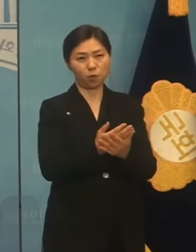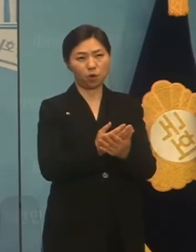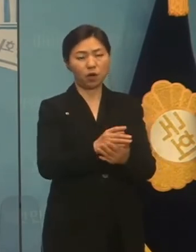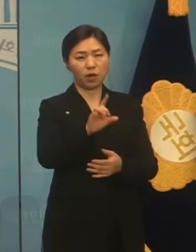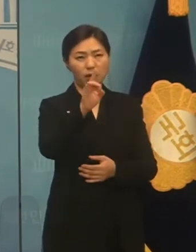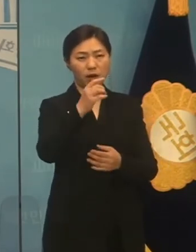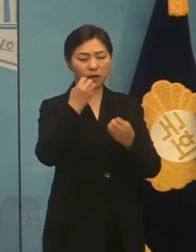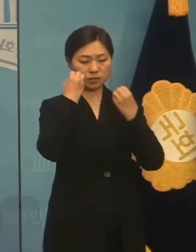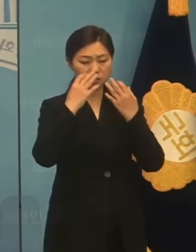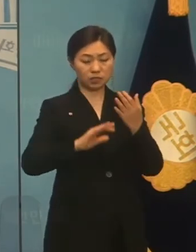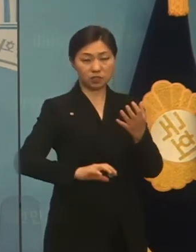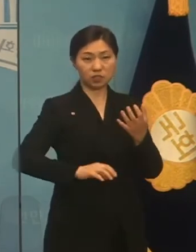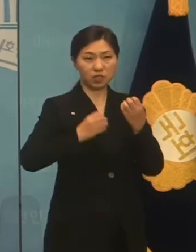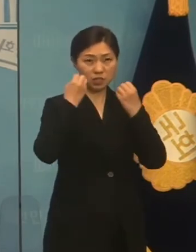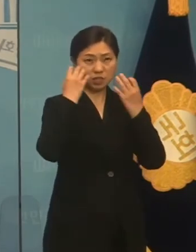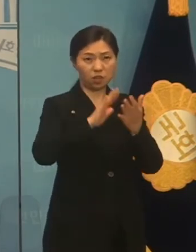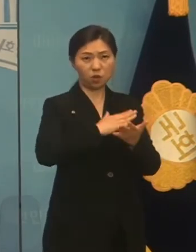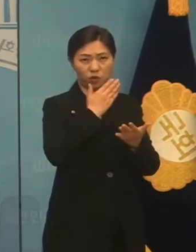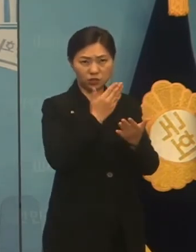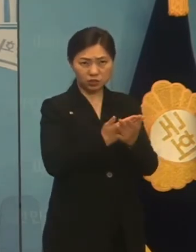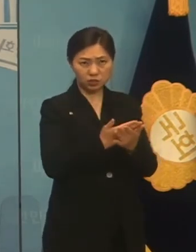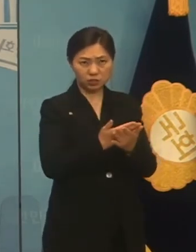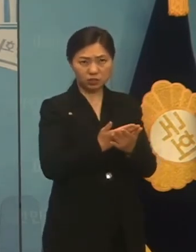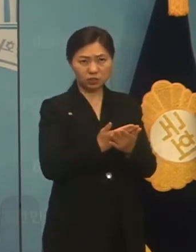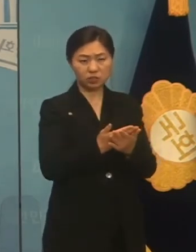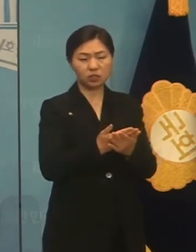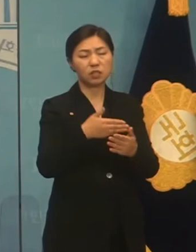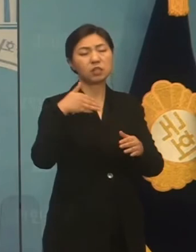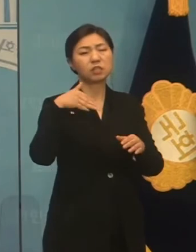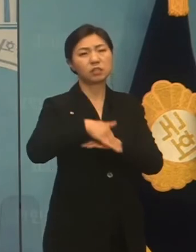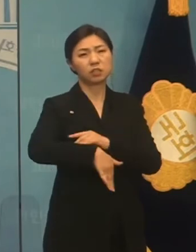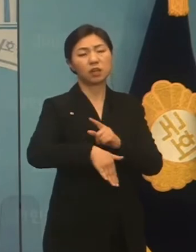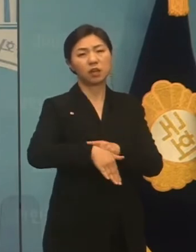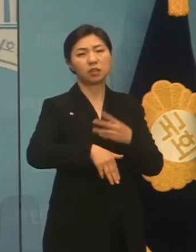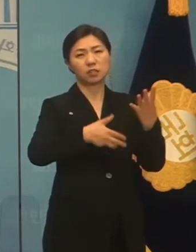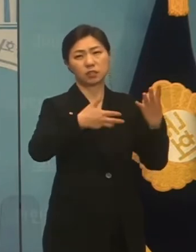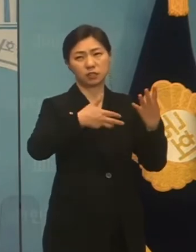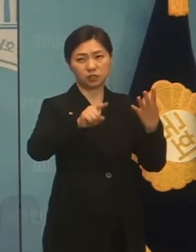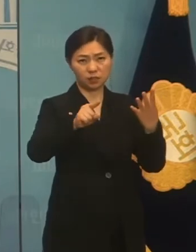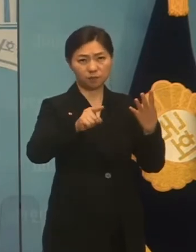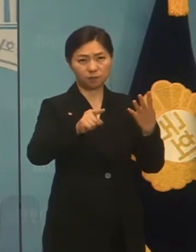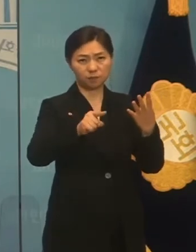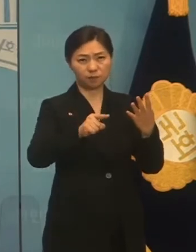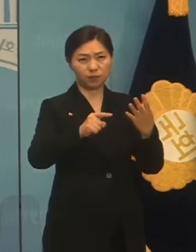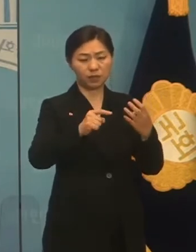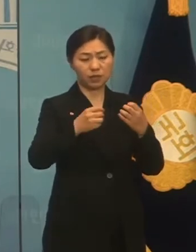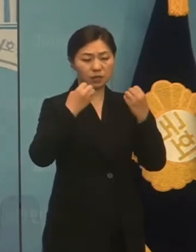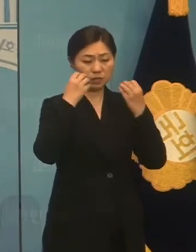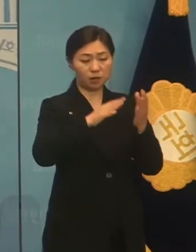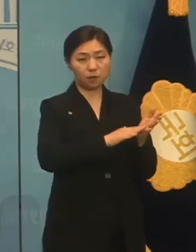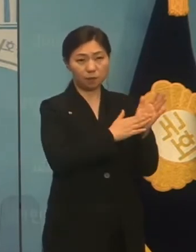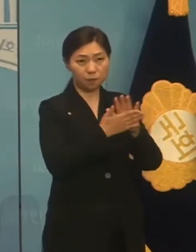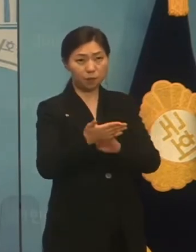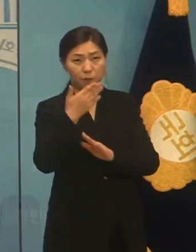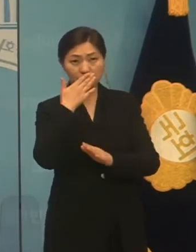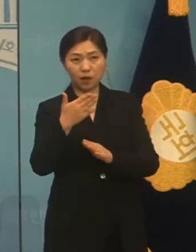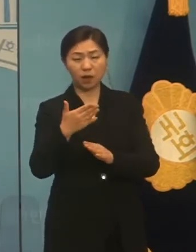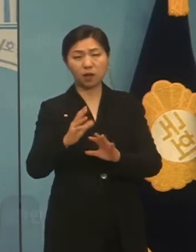혁신적이고 제4의 물결 정치혁명을 선도할 수 있는 국민의